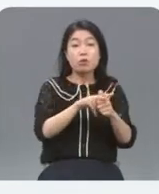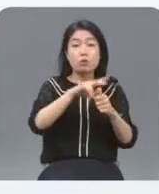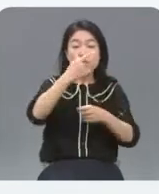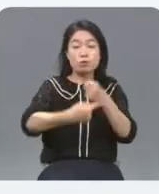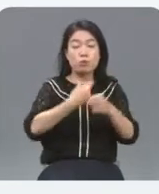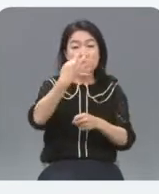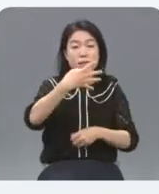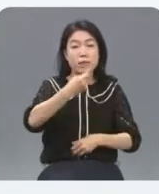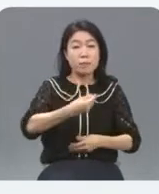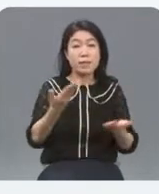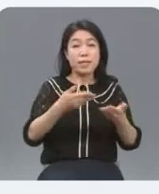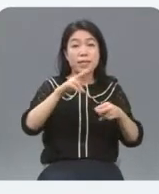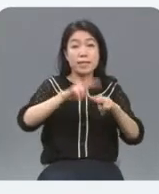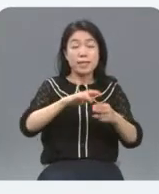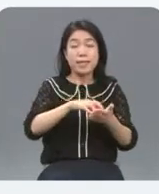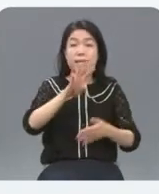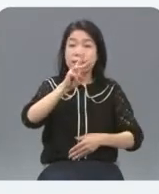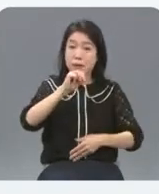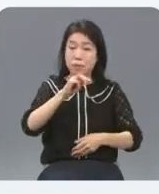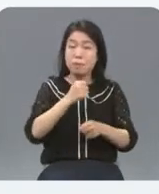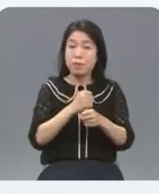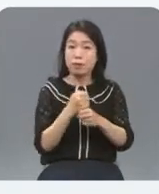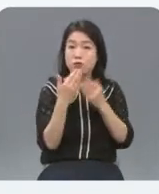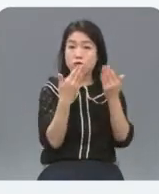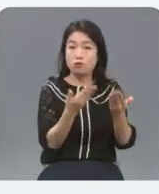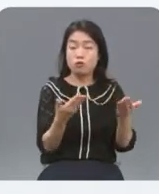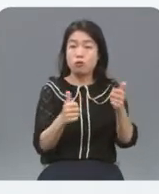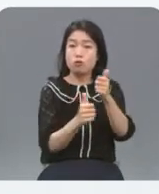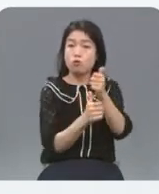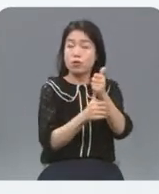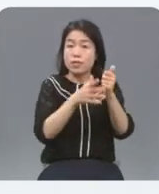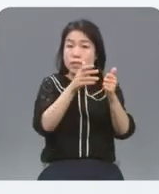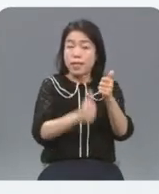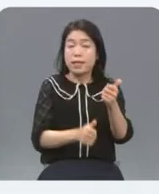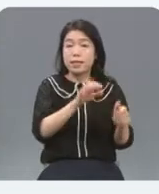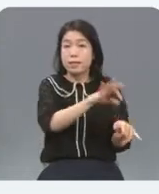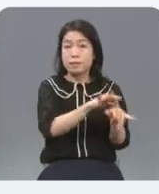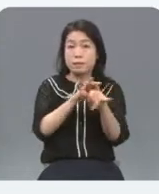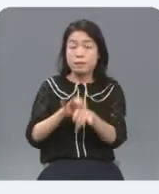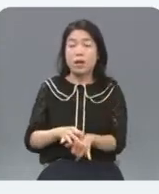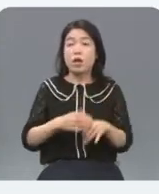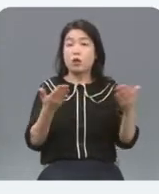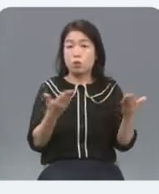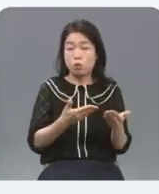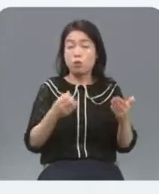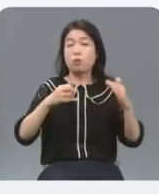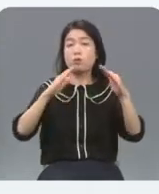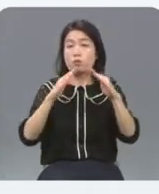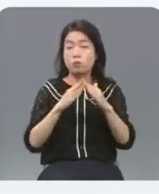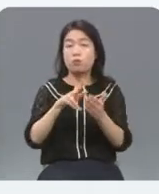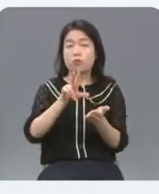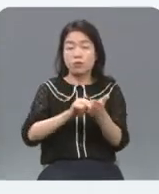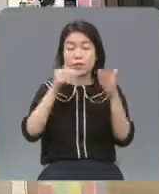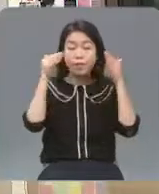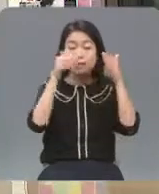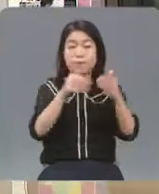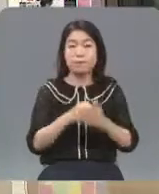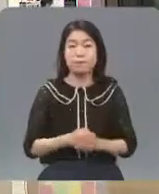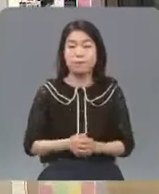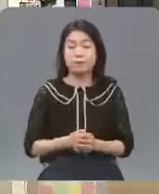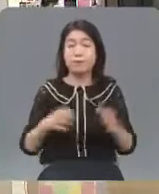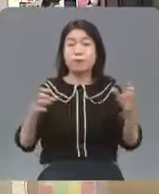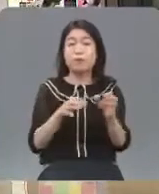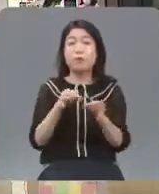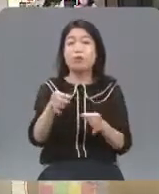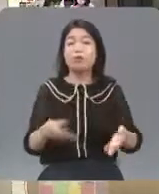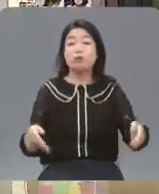4000만원 일자리 4만개 창출 과 노동부 시장 제 도입 등 노동과 주거 문제에 공약을 집중했습니다 복합